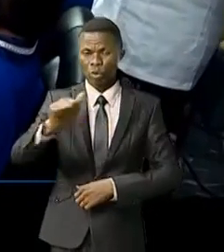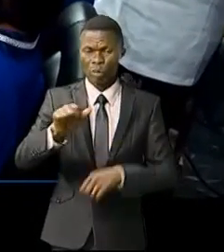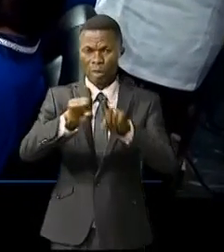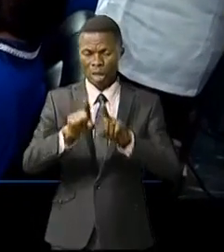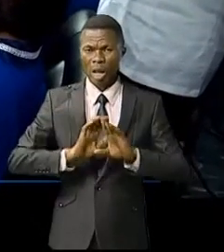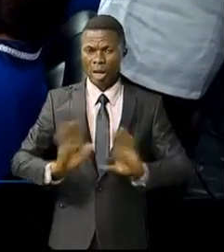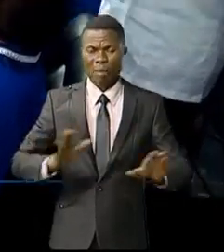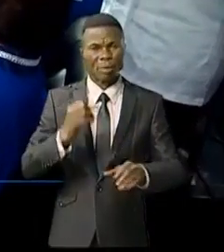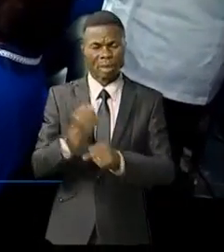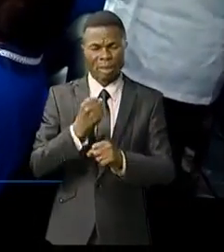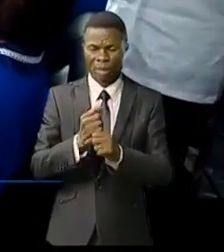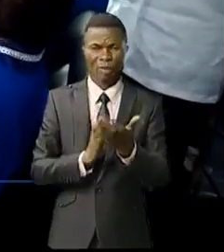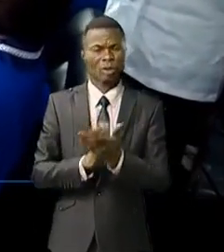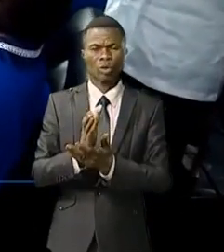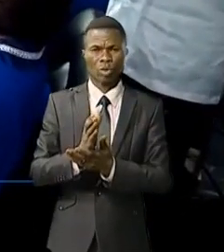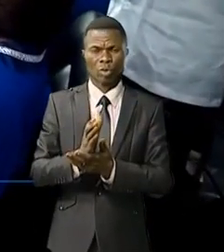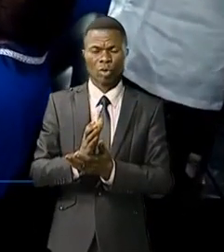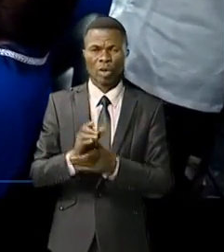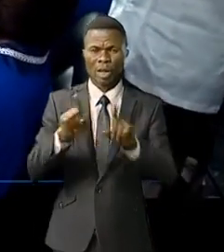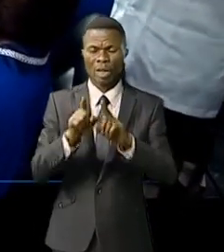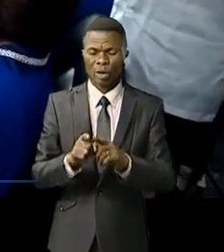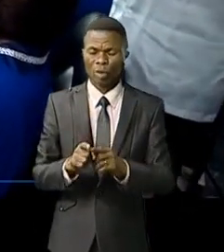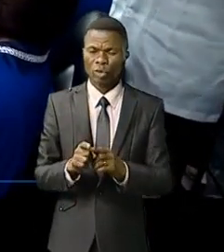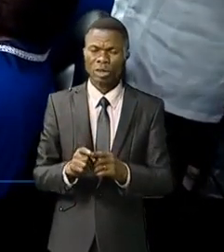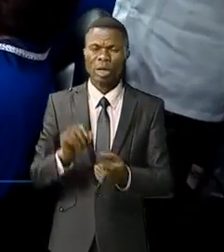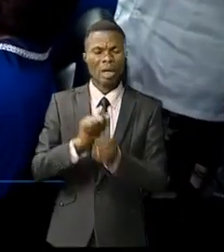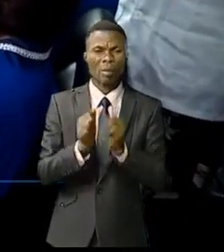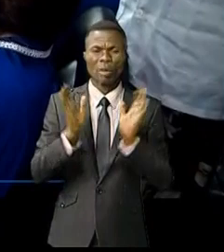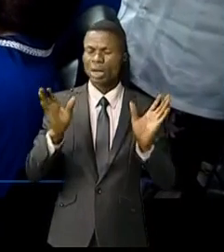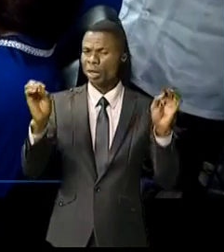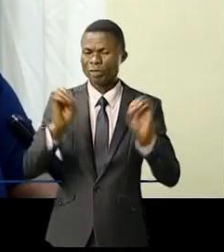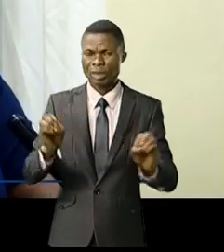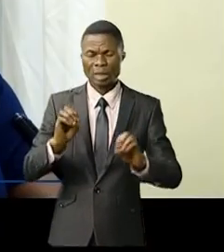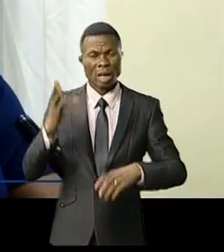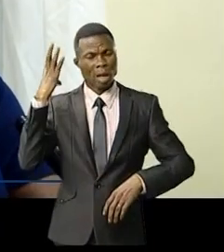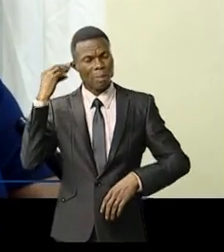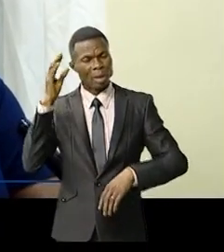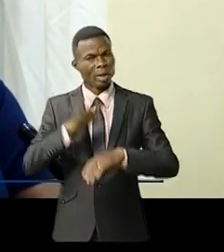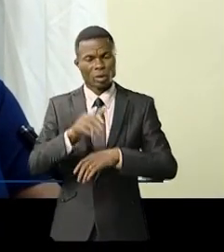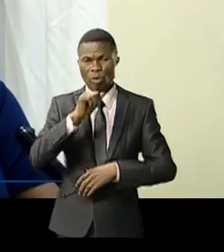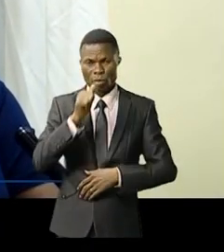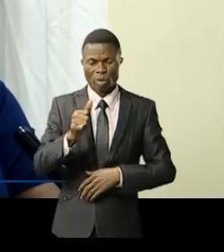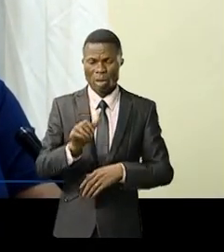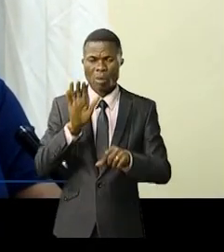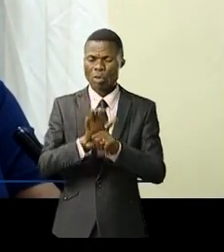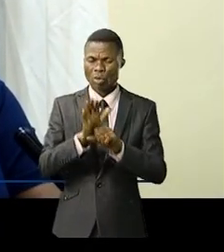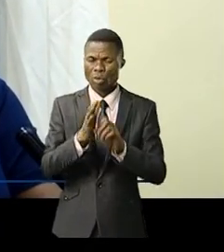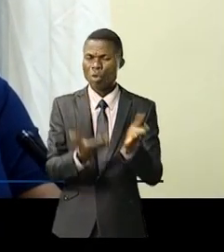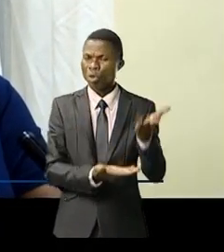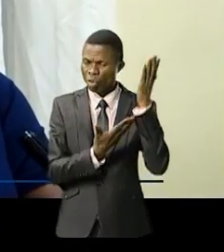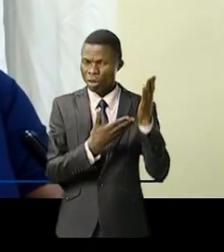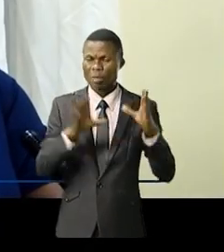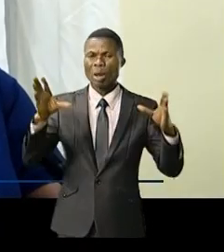travailler sans s'exposer à des risques d'attraper la maladie. Donc c'est très important de se